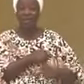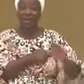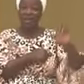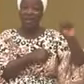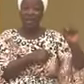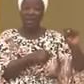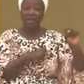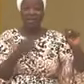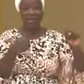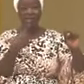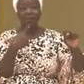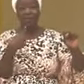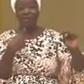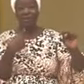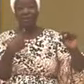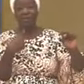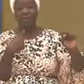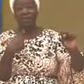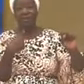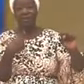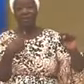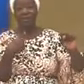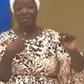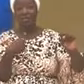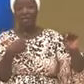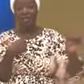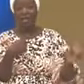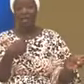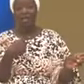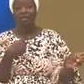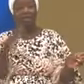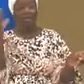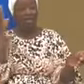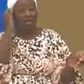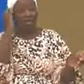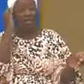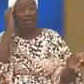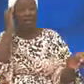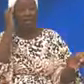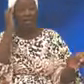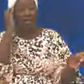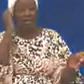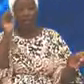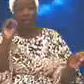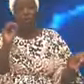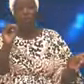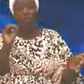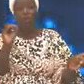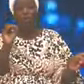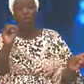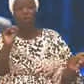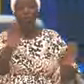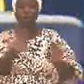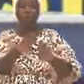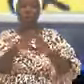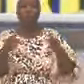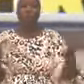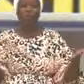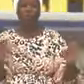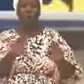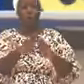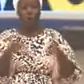par les premiers romans deuxièmement écouter ensuite ouvrir